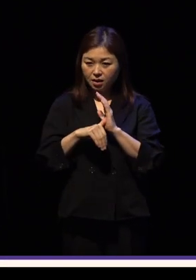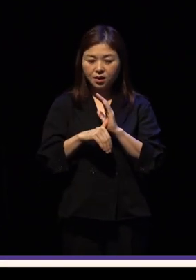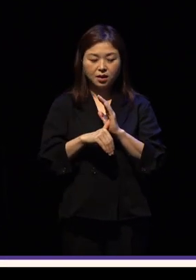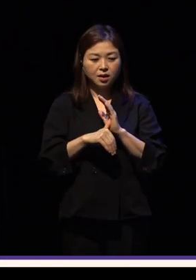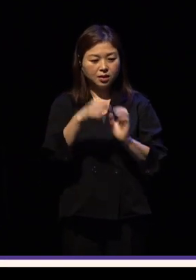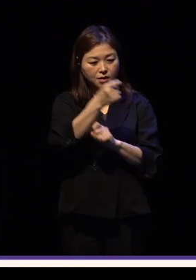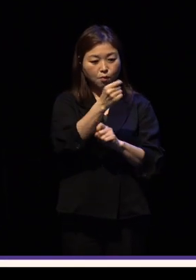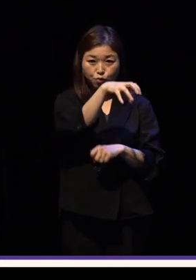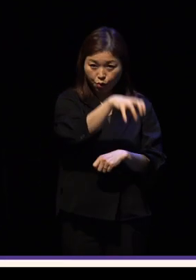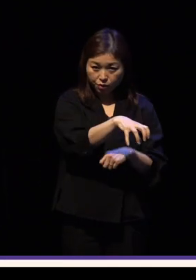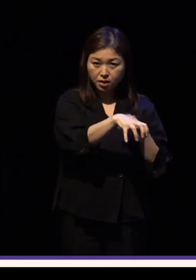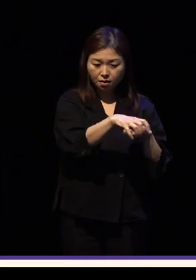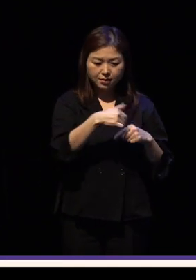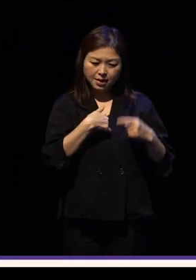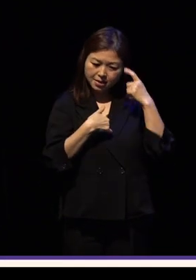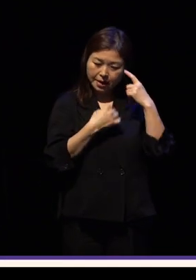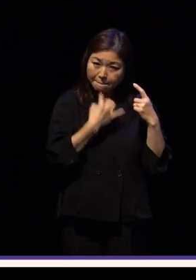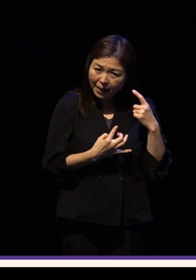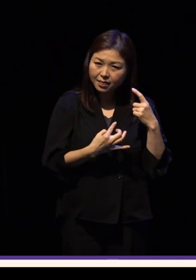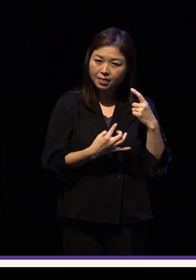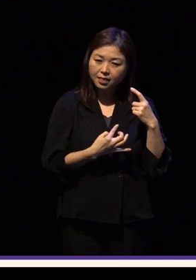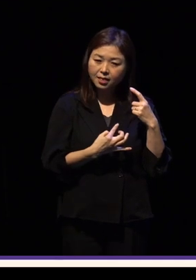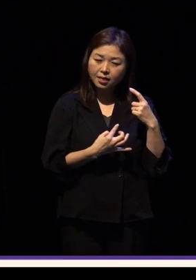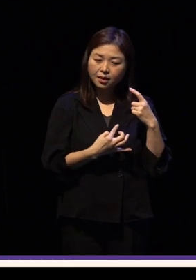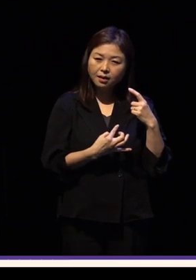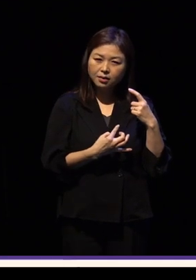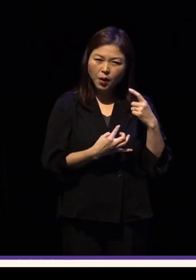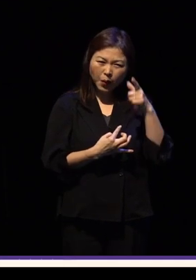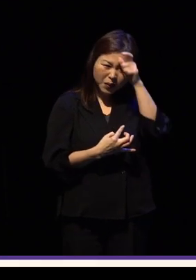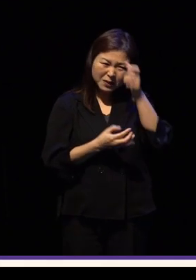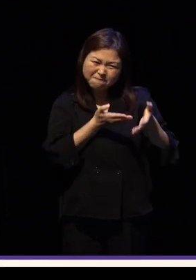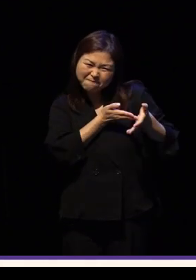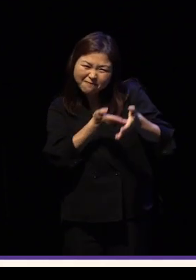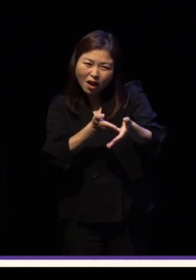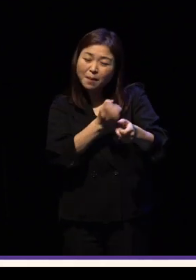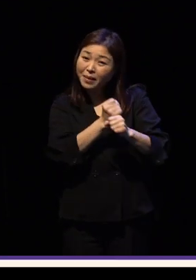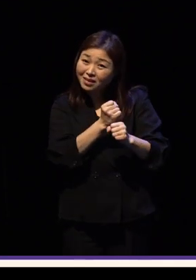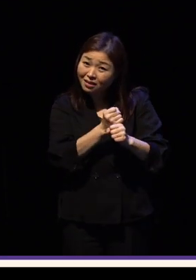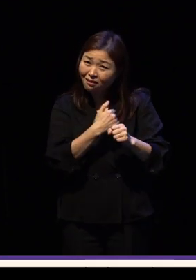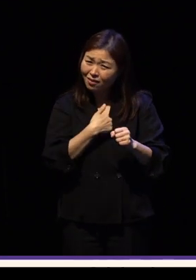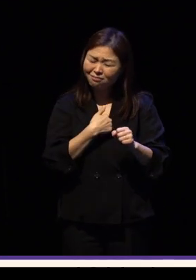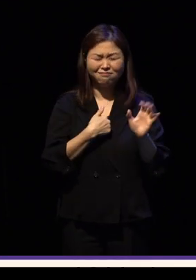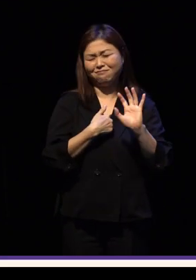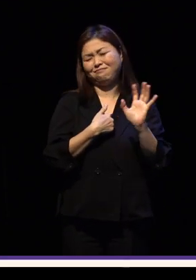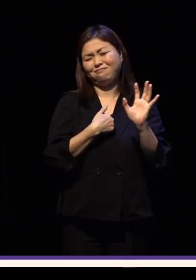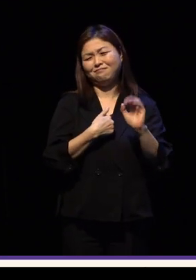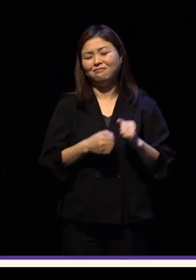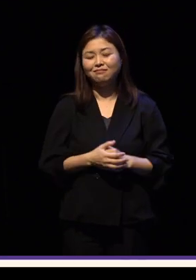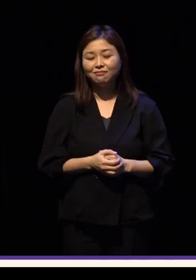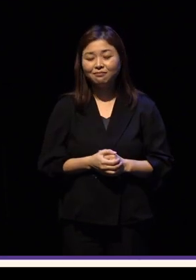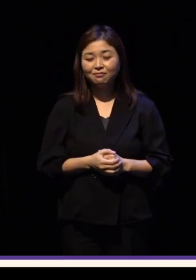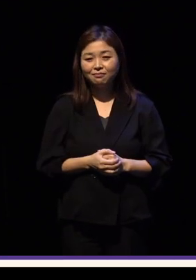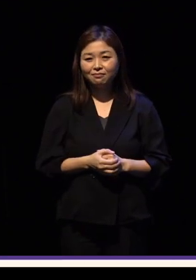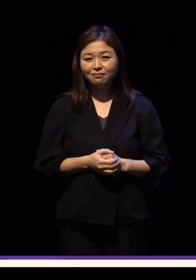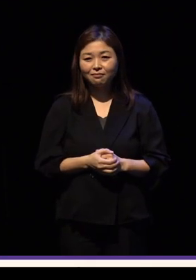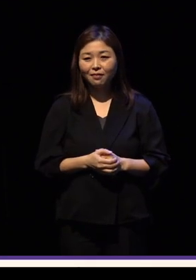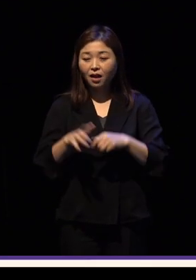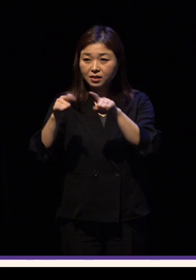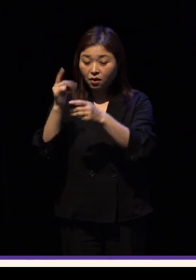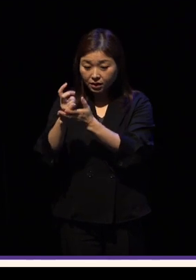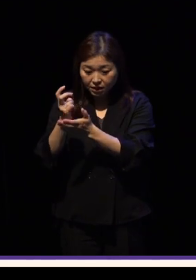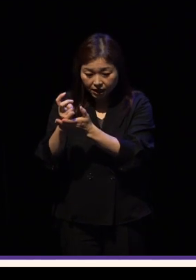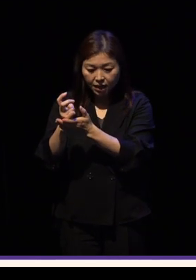사무처에서 또는 제 의견만을 가지고 이러한 안을 만들고 싶은 생각은 추호도 없습니다. 결국은 정책